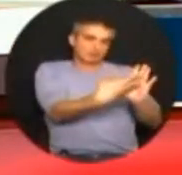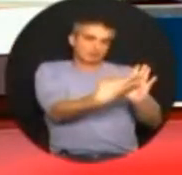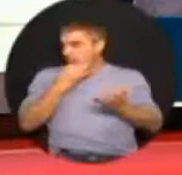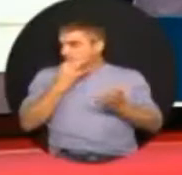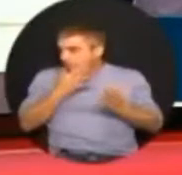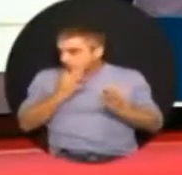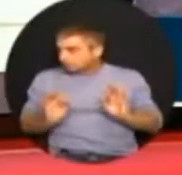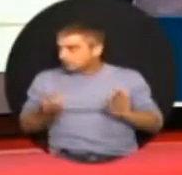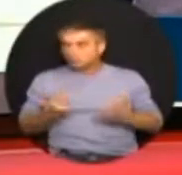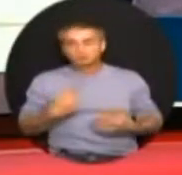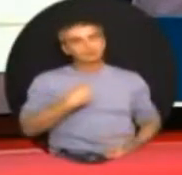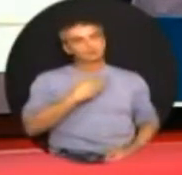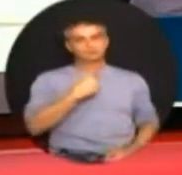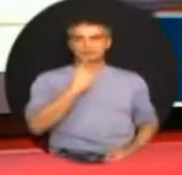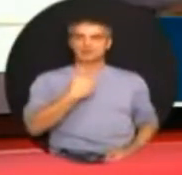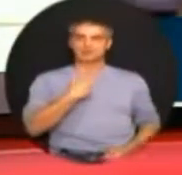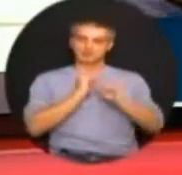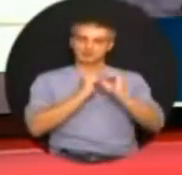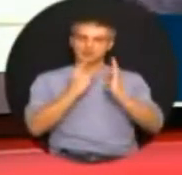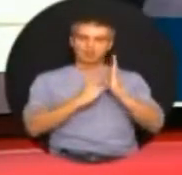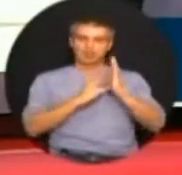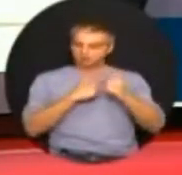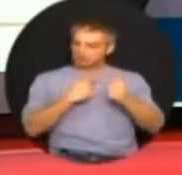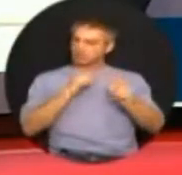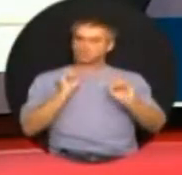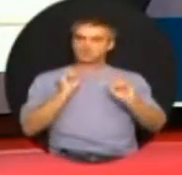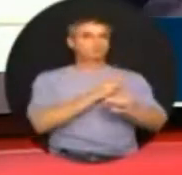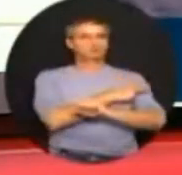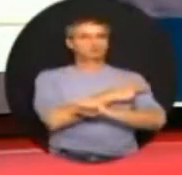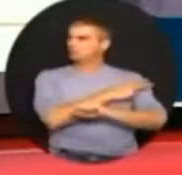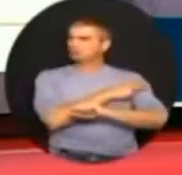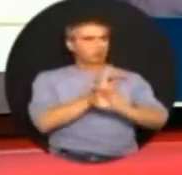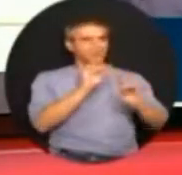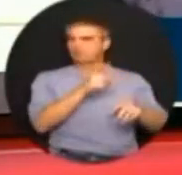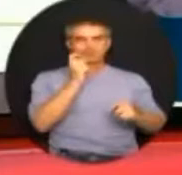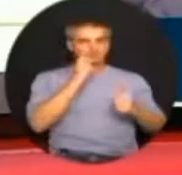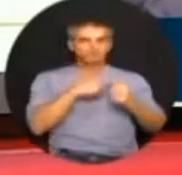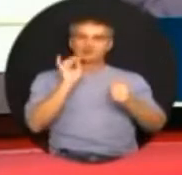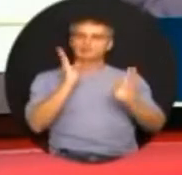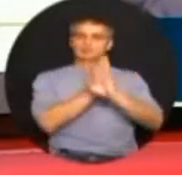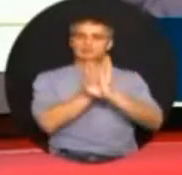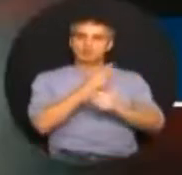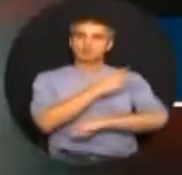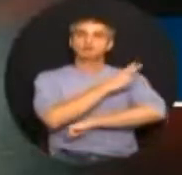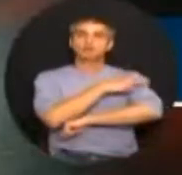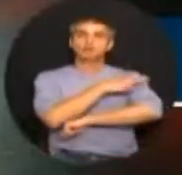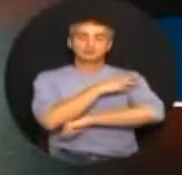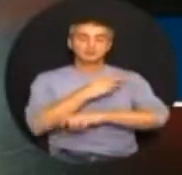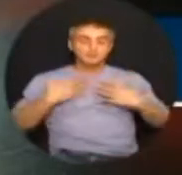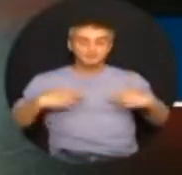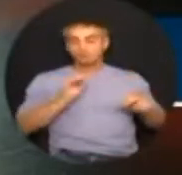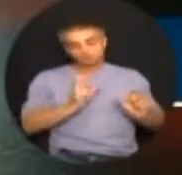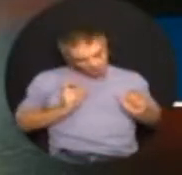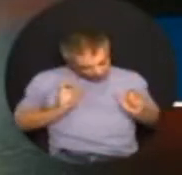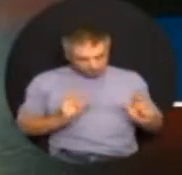תסכים. אני רוצה להגיד לכם, אני בעד רשויות החוק, אני בעד המשטרה. המשטרה לא רק מטפלת בפשיעה, היא גם מטפלת בטרור. שוטרים עוצרים